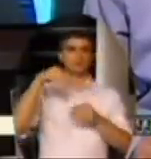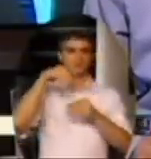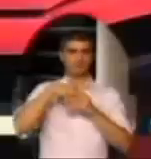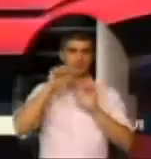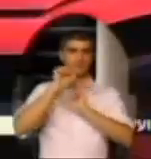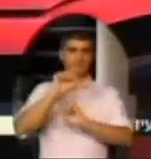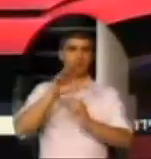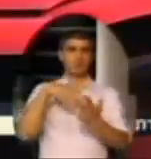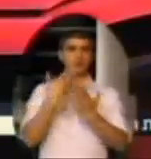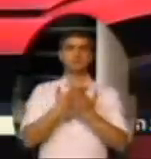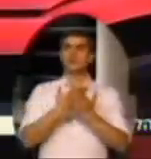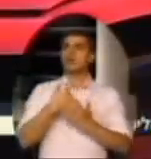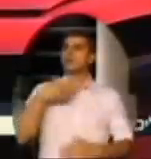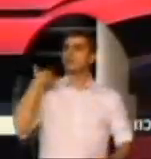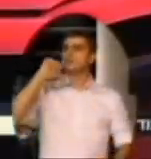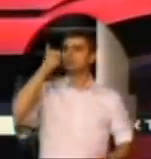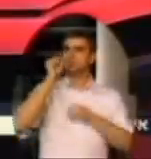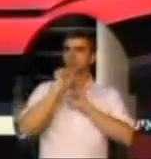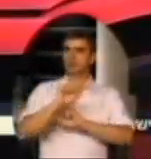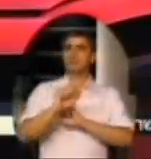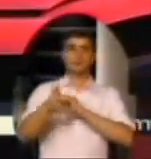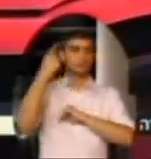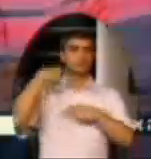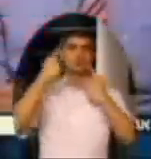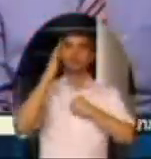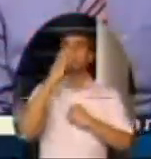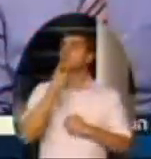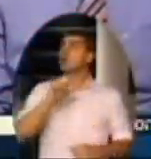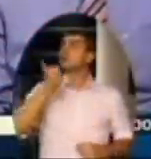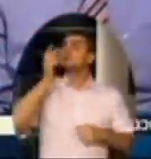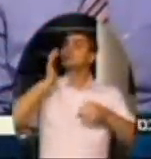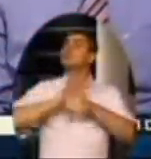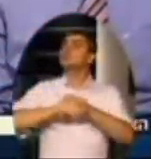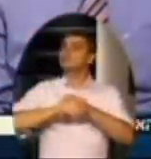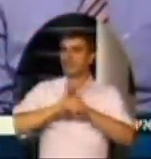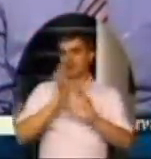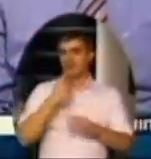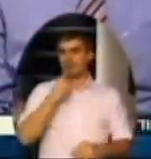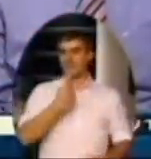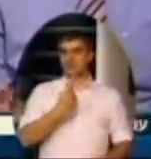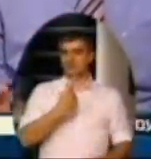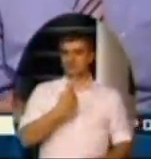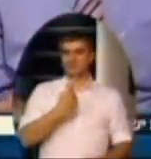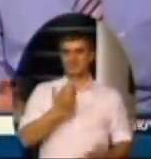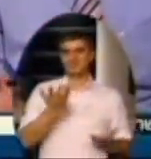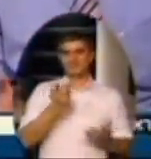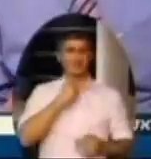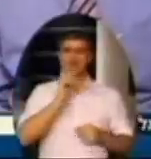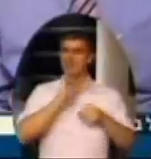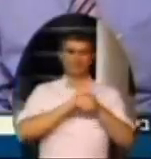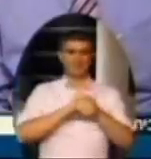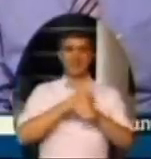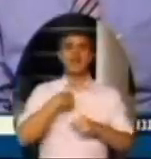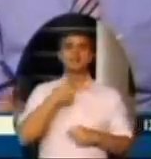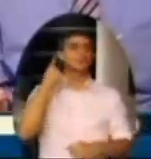בעד ההצעה אני הייתי הראשון שתמך בה עוד ביום חמישי כש ראשון שזיהה אתה יודע זה ככה הולך לא לא ב זיהה